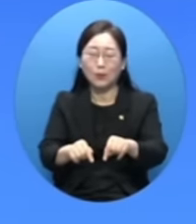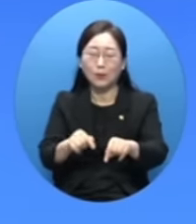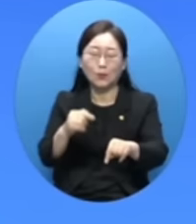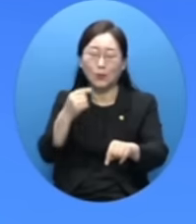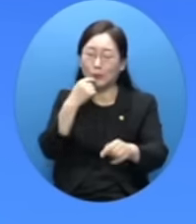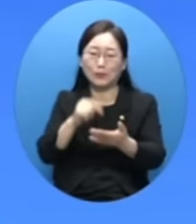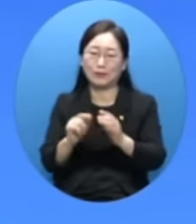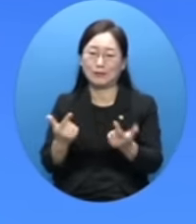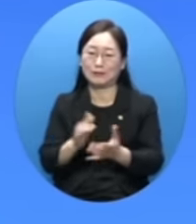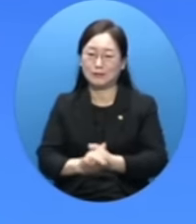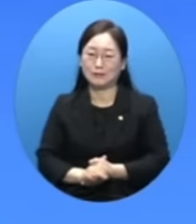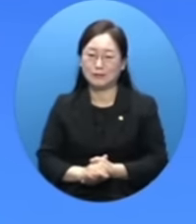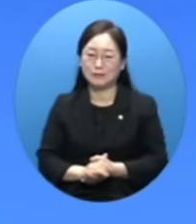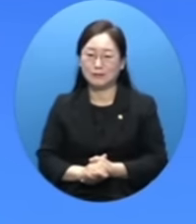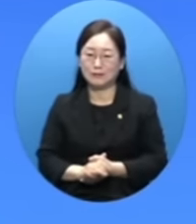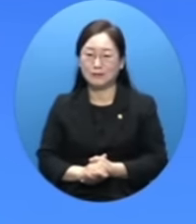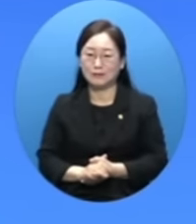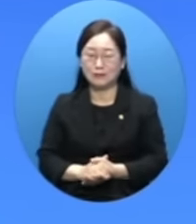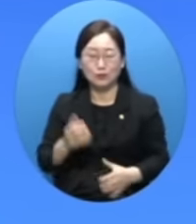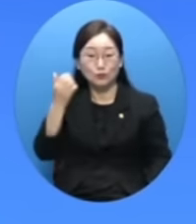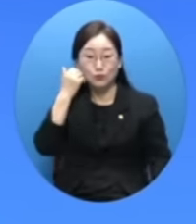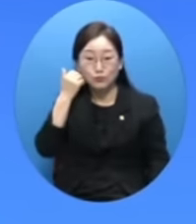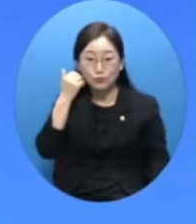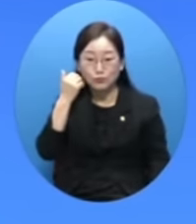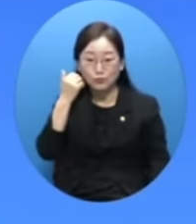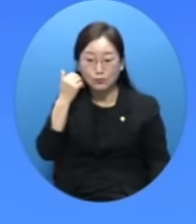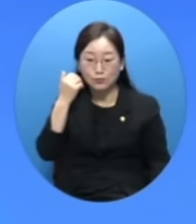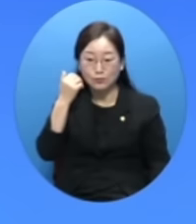쉬운 일은 아닙니다. 누가 나를